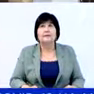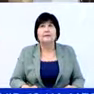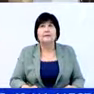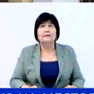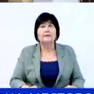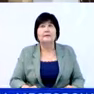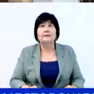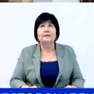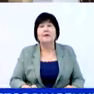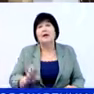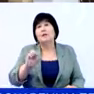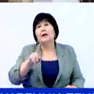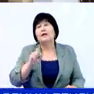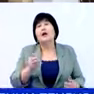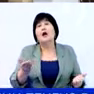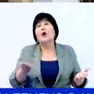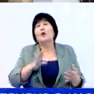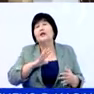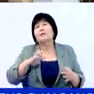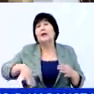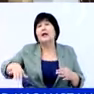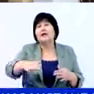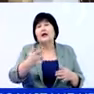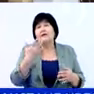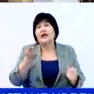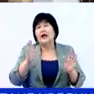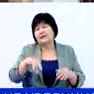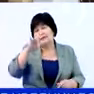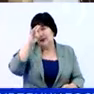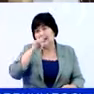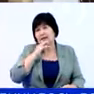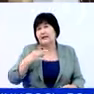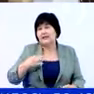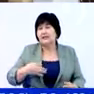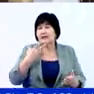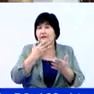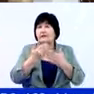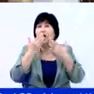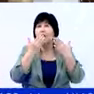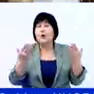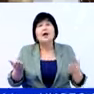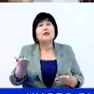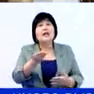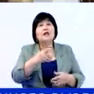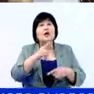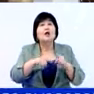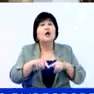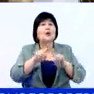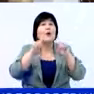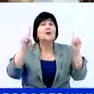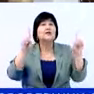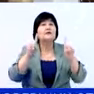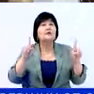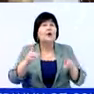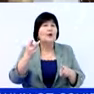болсын? Батырхан, какой бы ни был в стране, он всегда оставался казахом, сыном своего народа, нашей родной звездой. Он